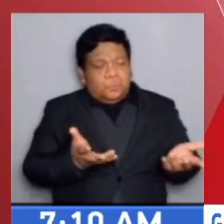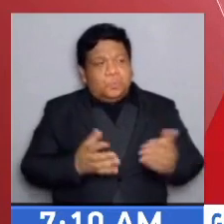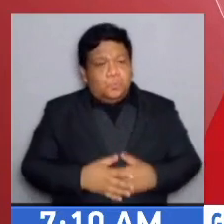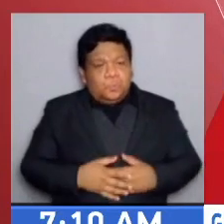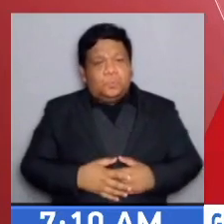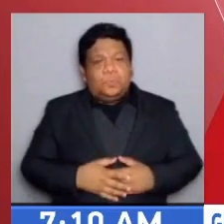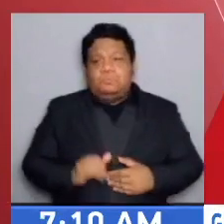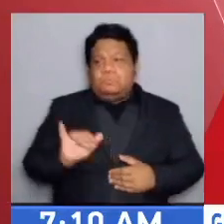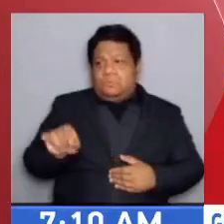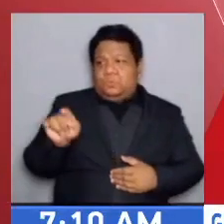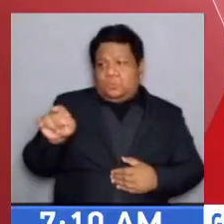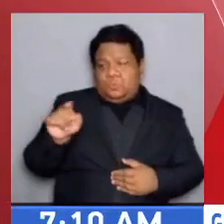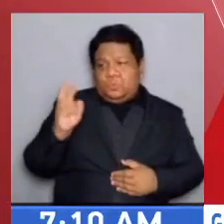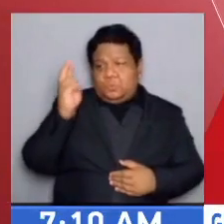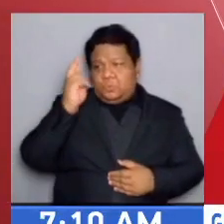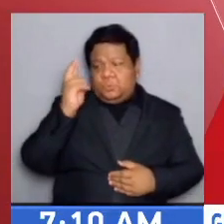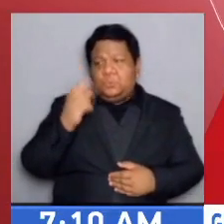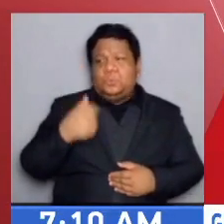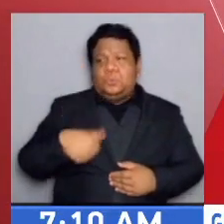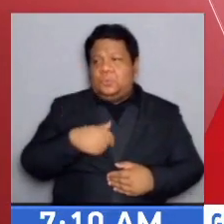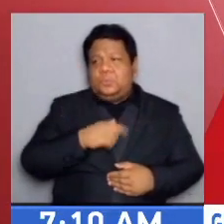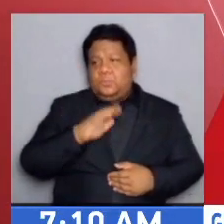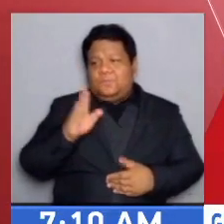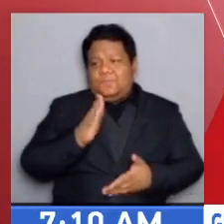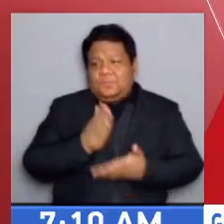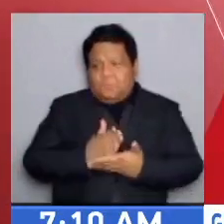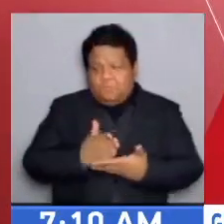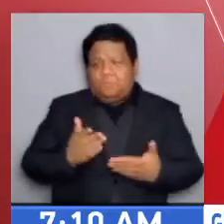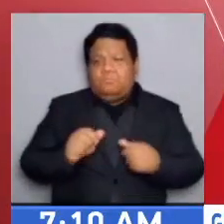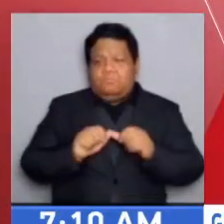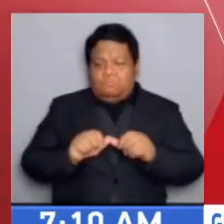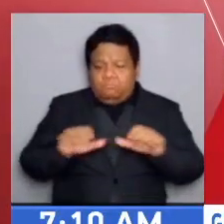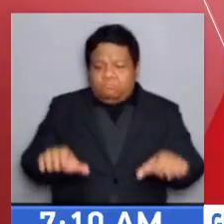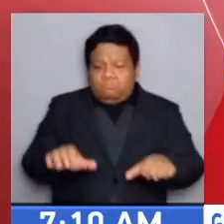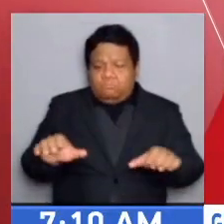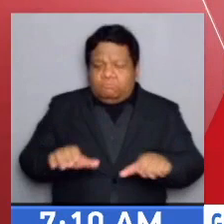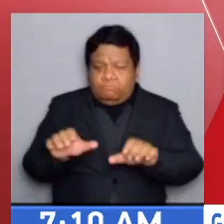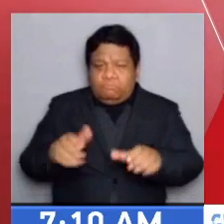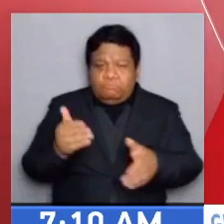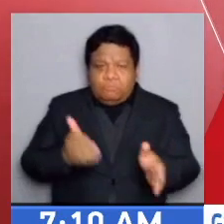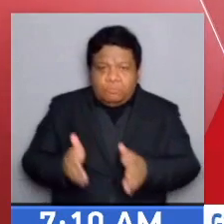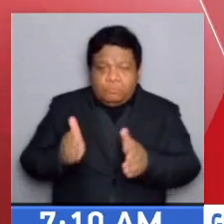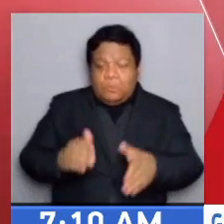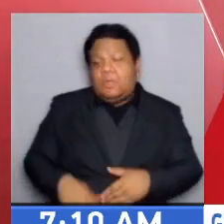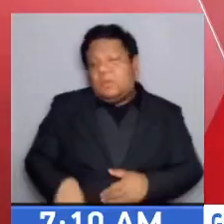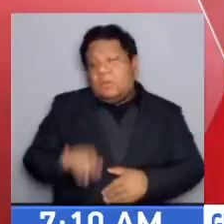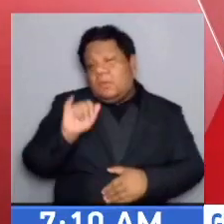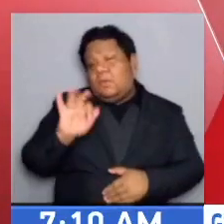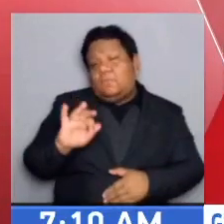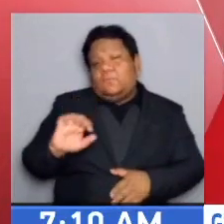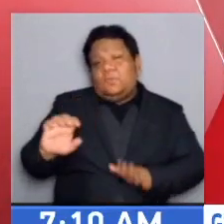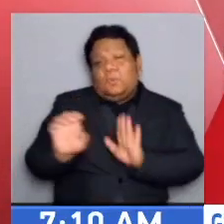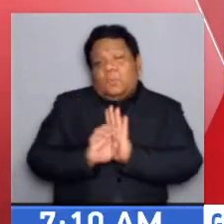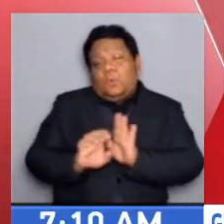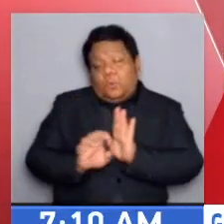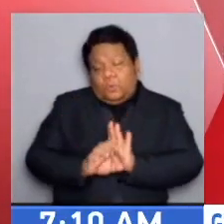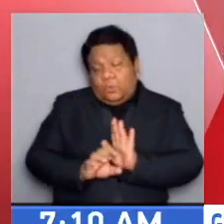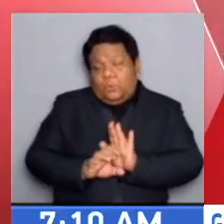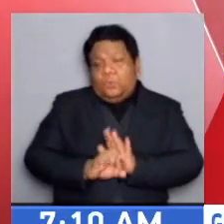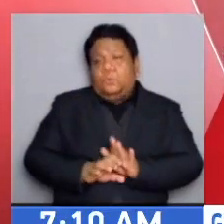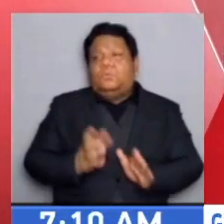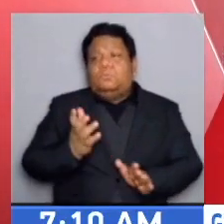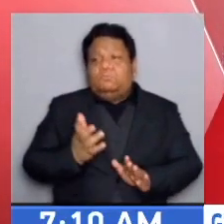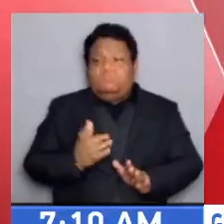hindi kami tumitigil sa paghanda sa iban dahil katulad nga po niyan kung sakasakaling halimbawa at hindi po payagan ng ating